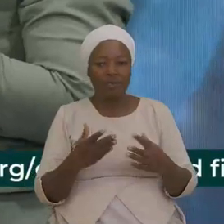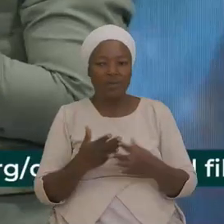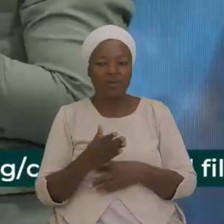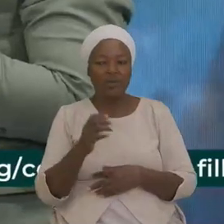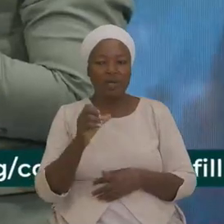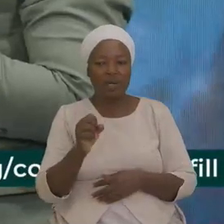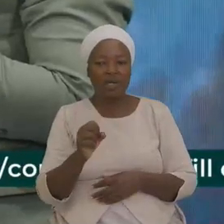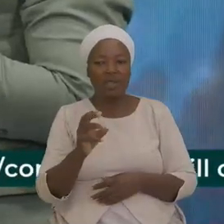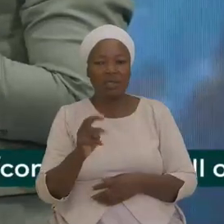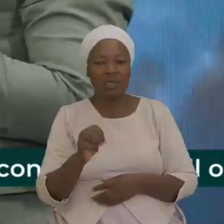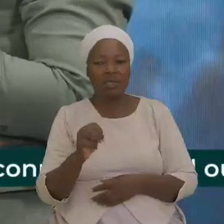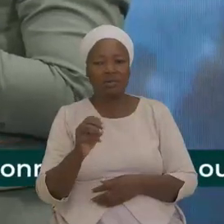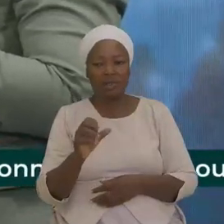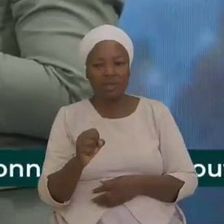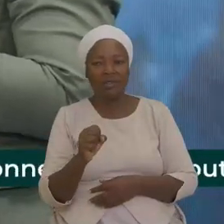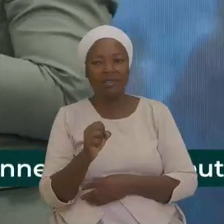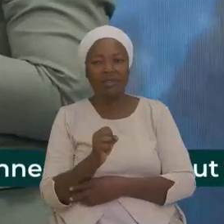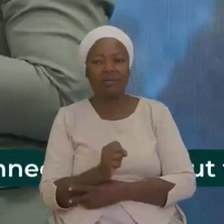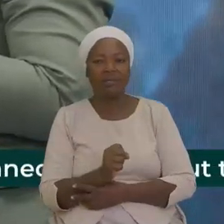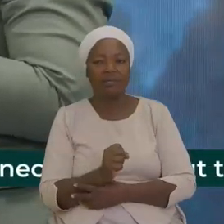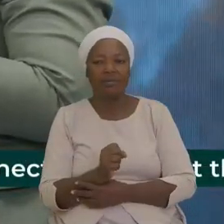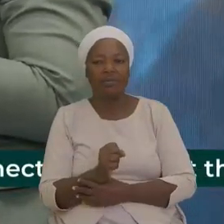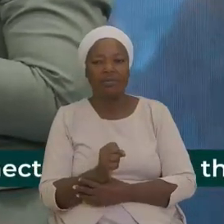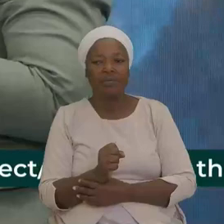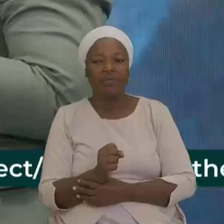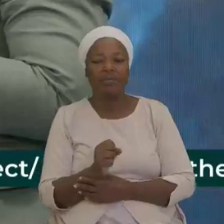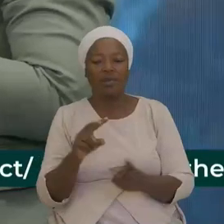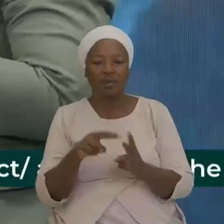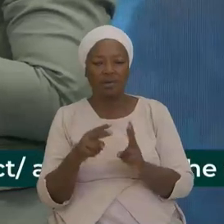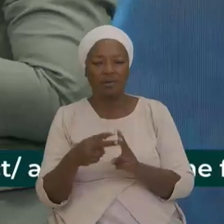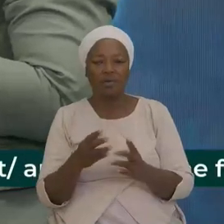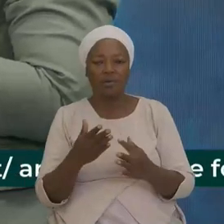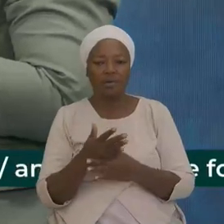par SMS ou bien par WhatsApp.